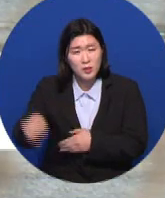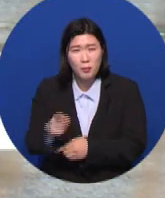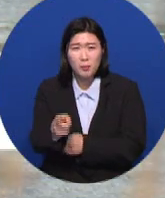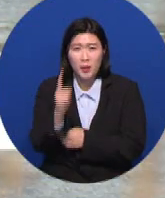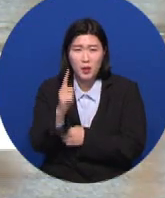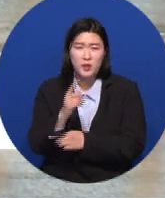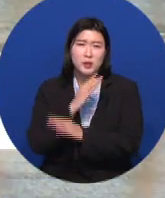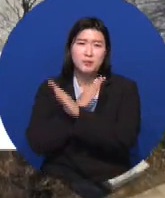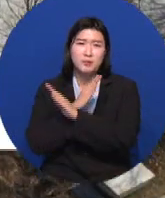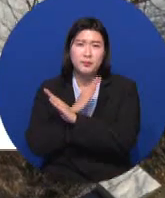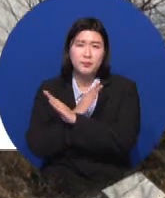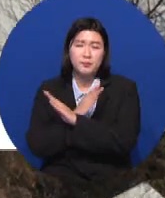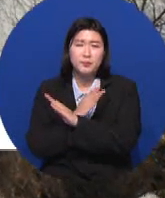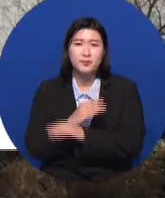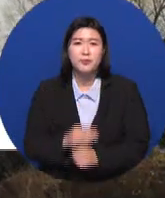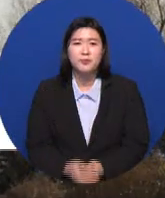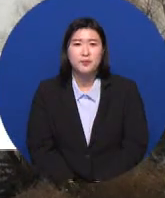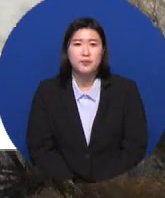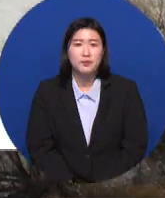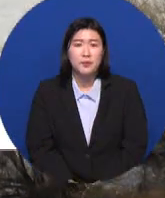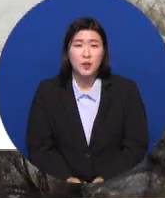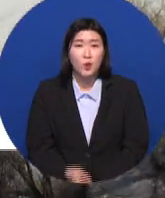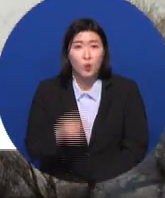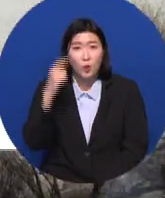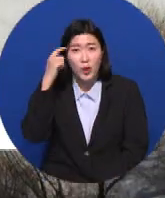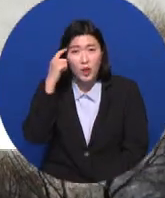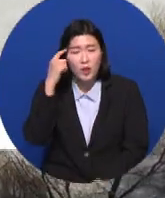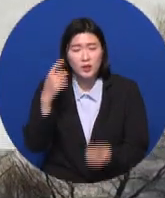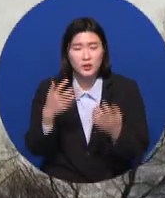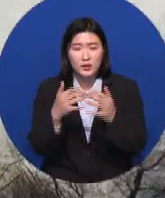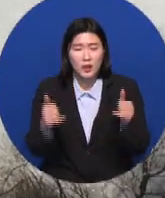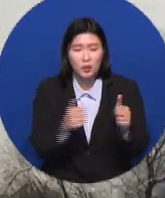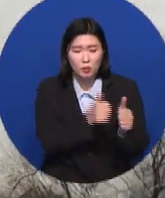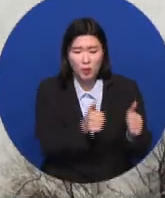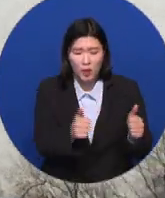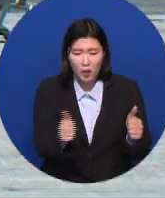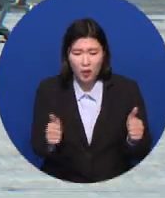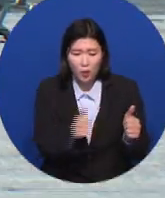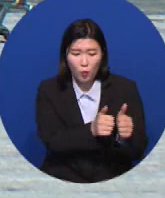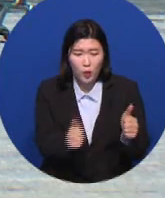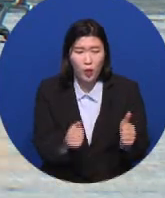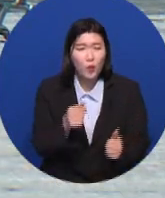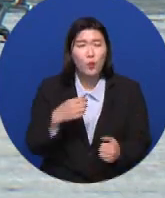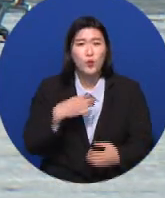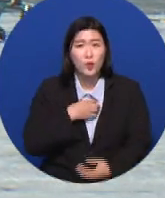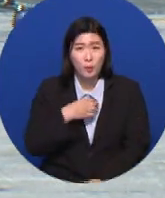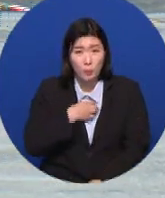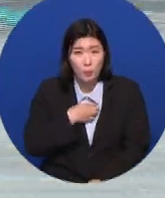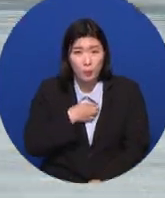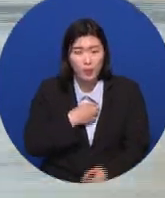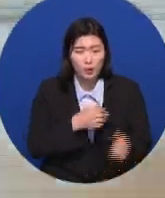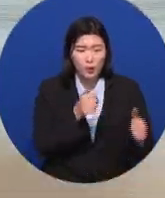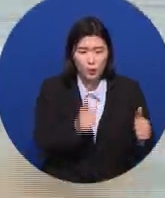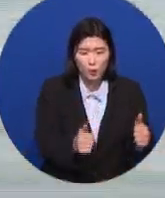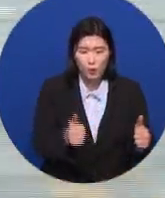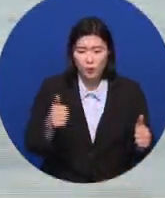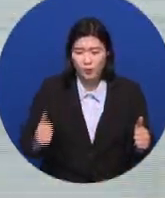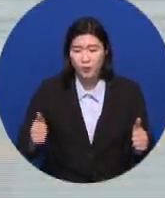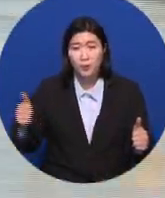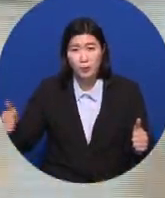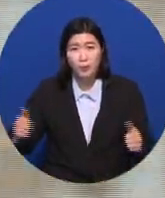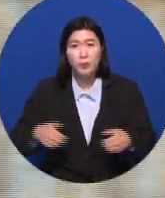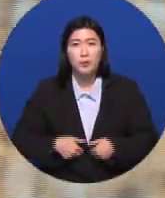하는 건 금물입니다 얼음 위에 여러 사람이 모여 있으면 위험하고 얼음의 간격도 넓게 유지해야